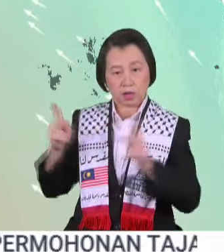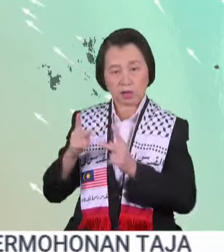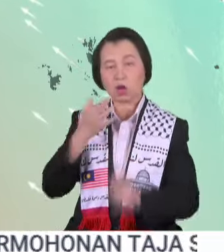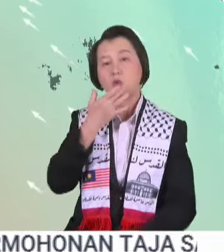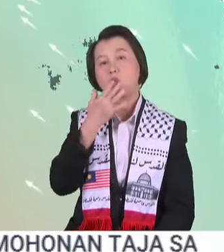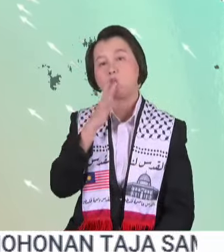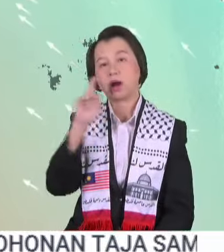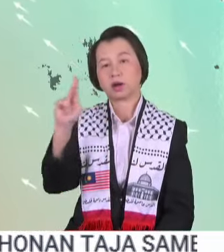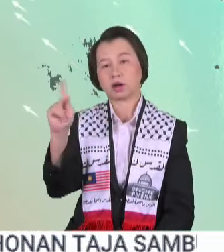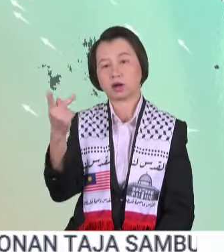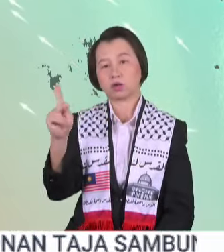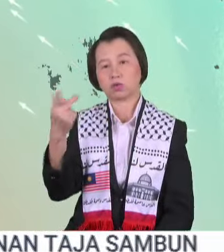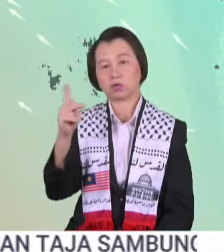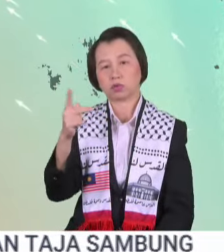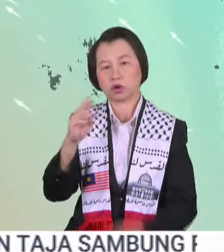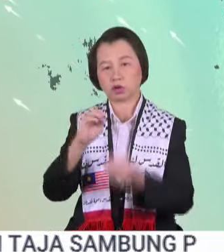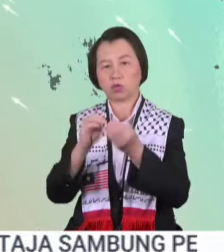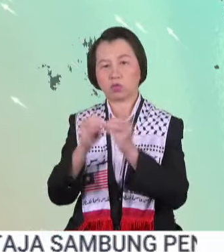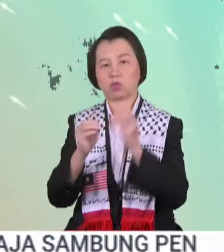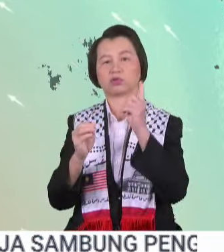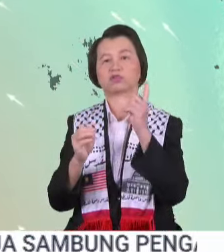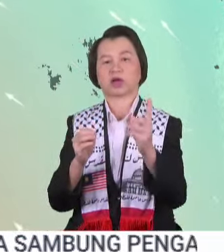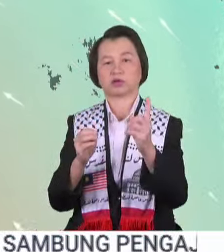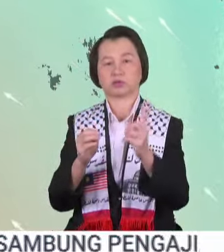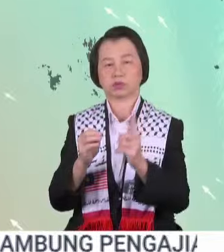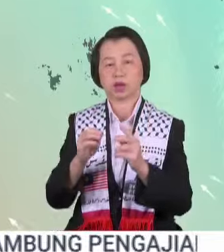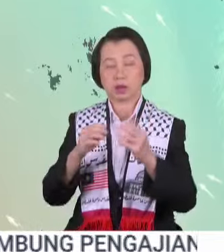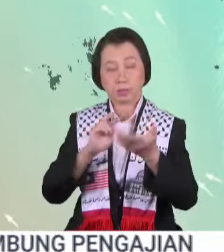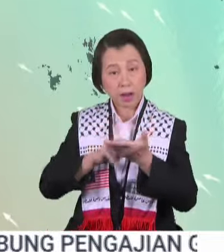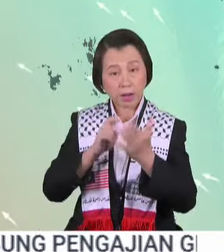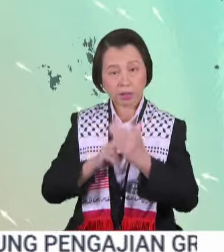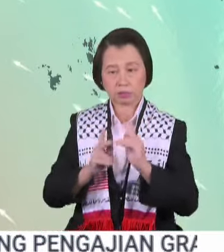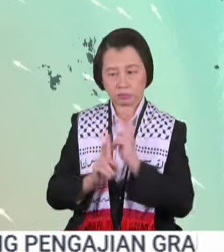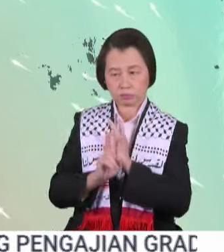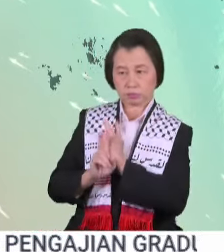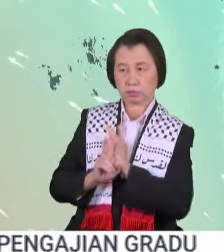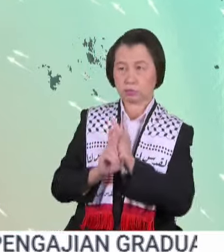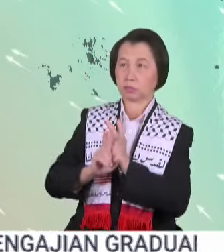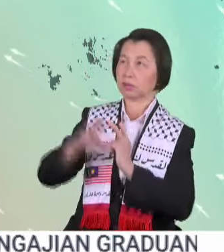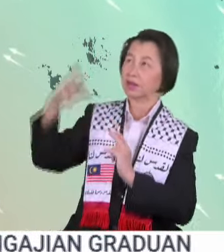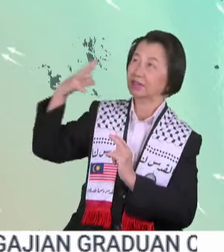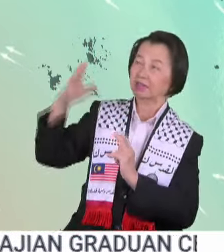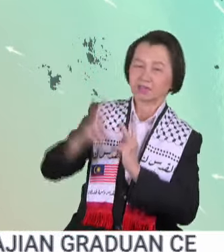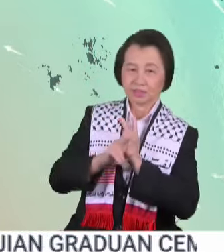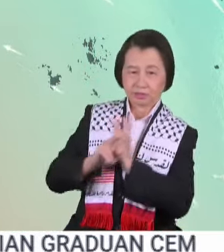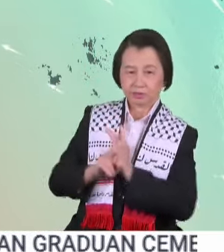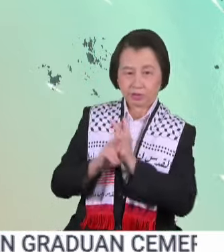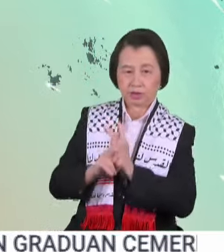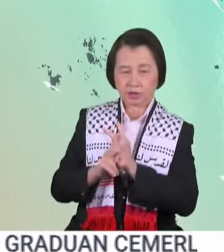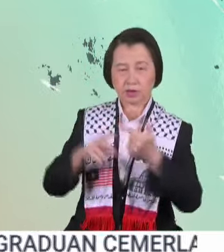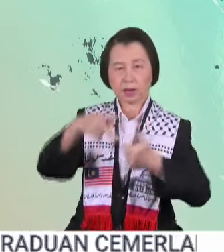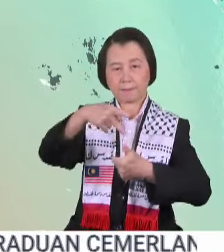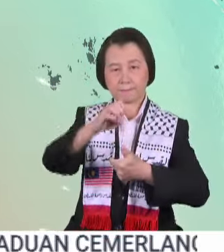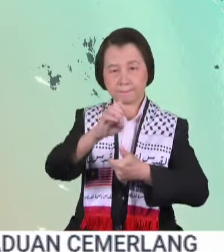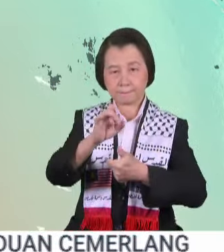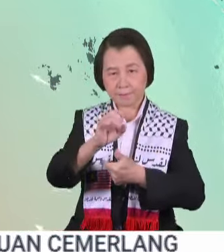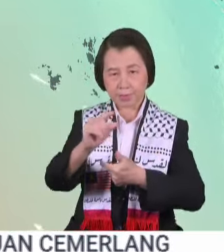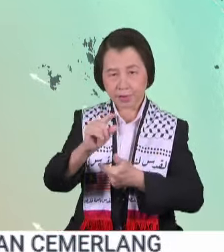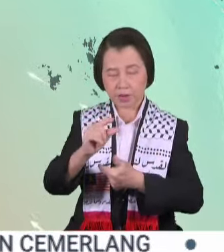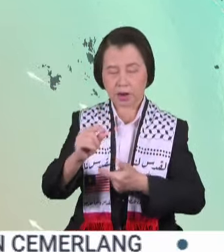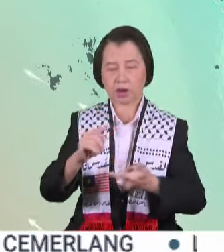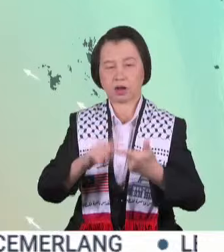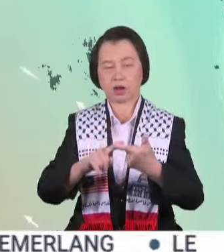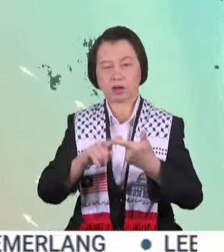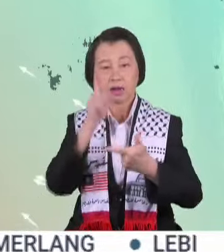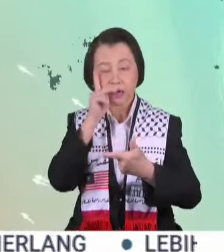dengan warna kuning iaitu tahap 1, tahap berjaga-jaga. Amaran ini melibatkan daerah Pendang, Padang Terap dan Baling